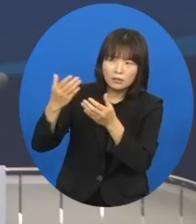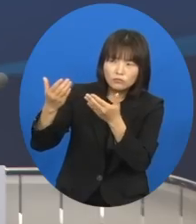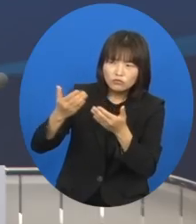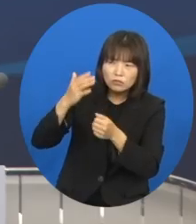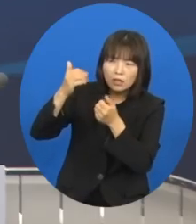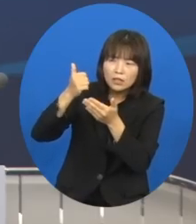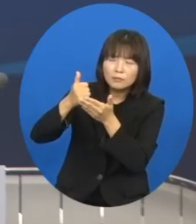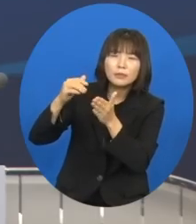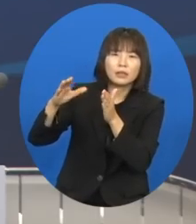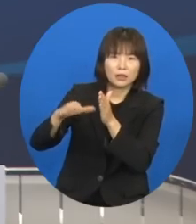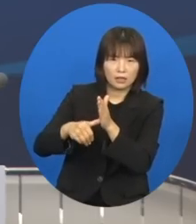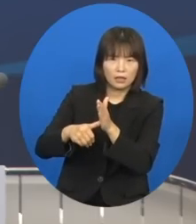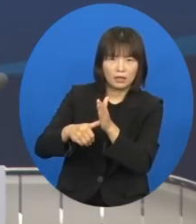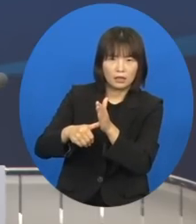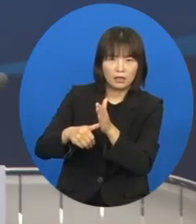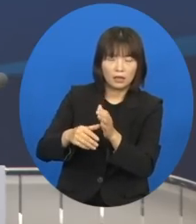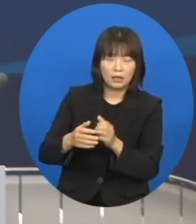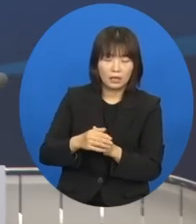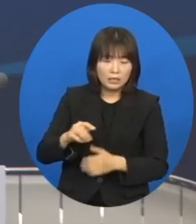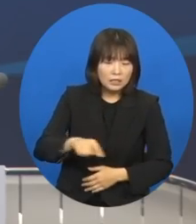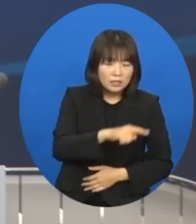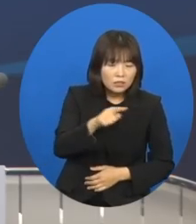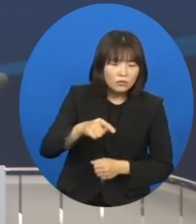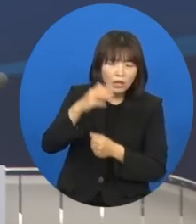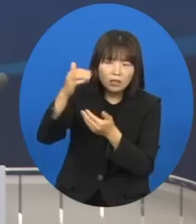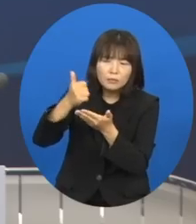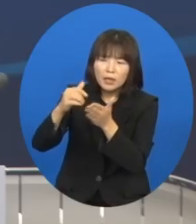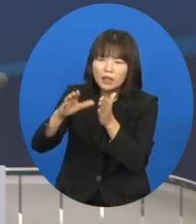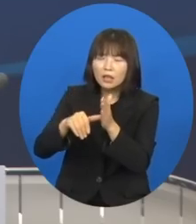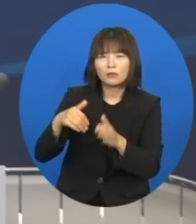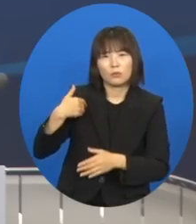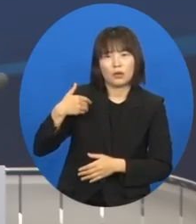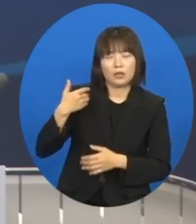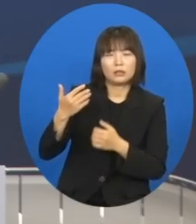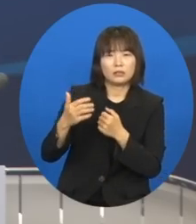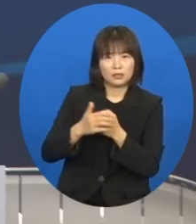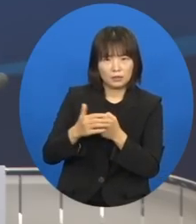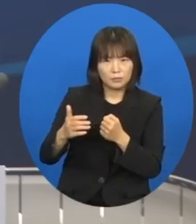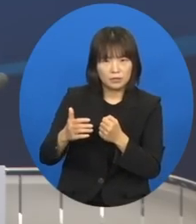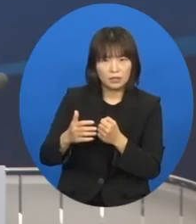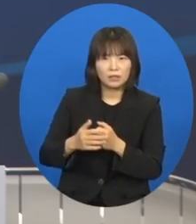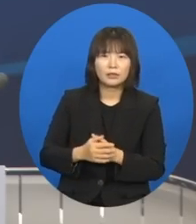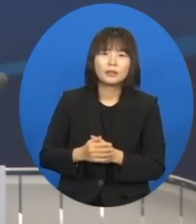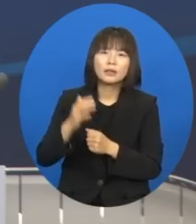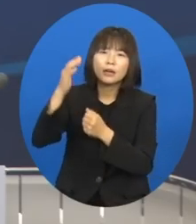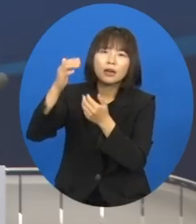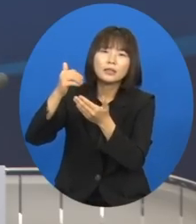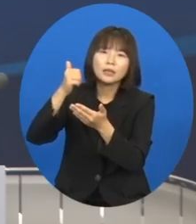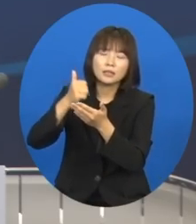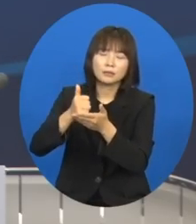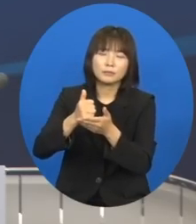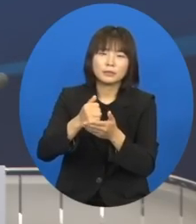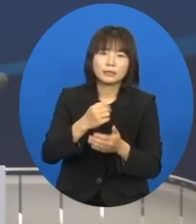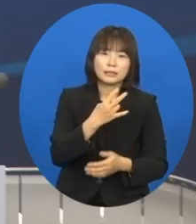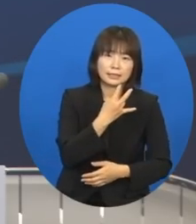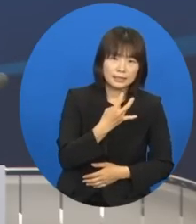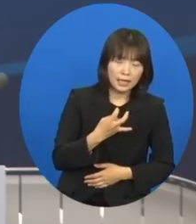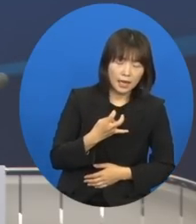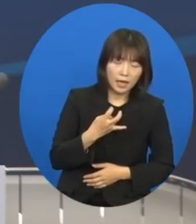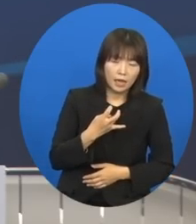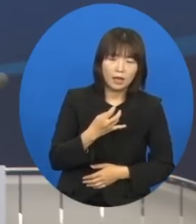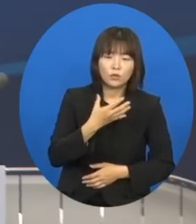때를 몰랐기 때문에 자 창세기 21장 1절에서 2절까지 하나님이 사라에게 아브라함에게 말씀하신